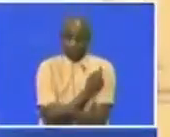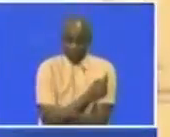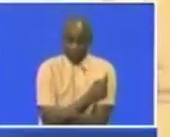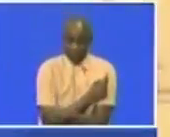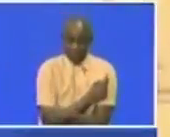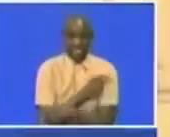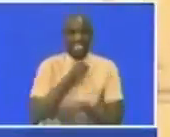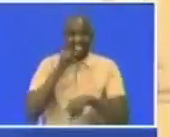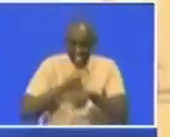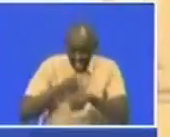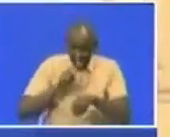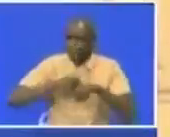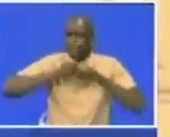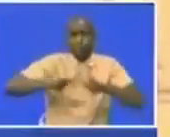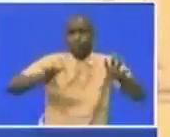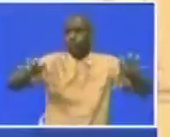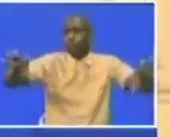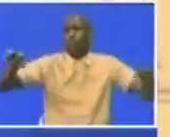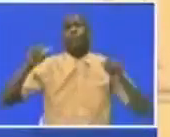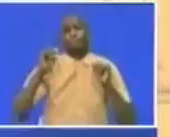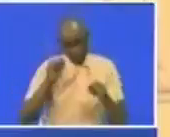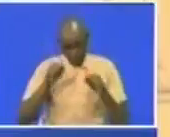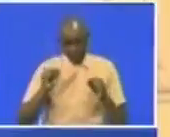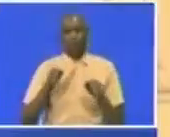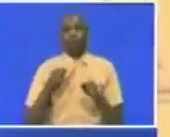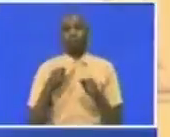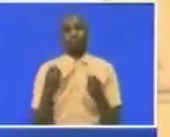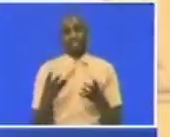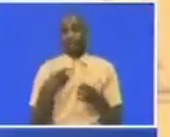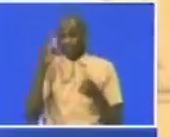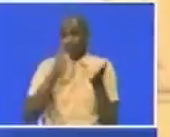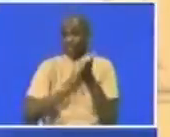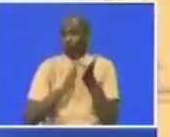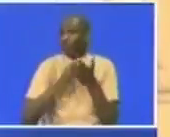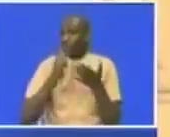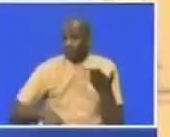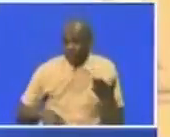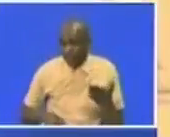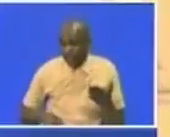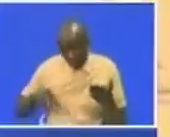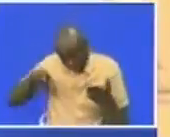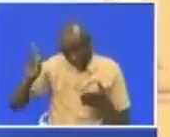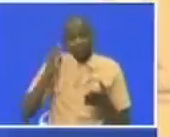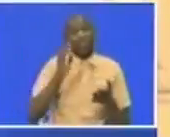roll out itafanya kazi namna gani? So I recommend that